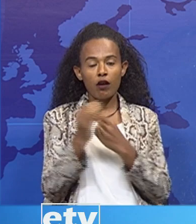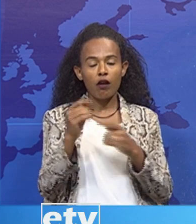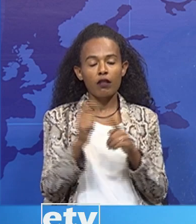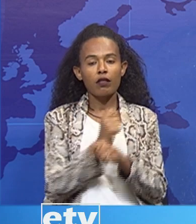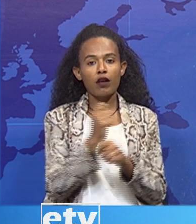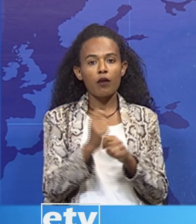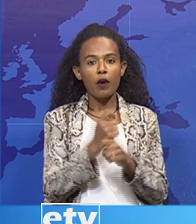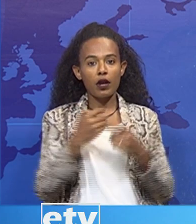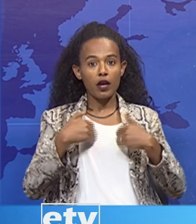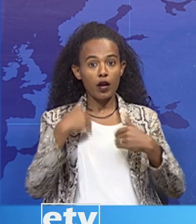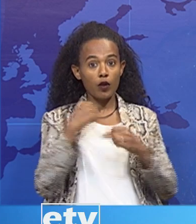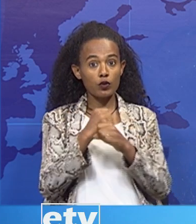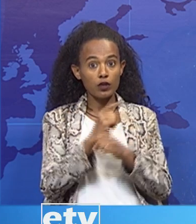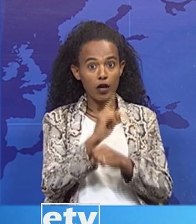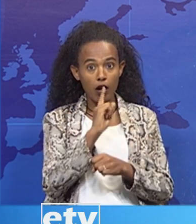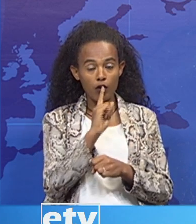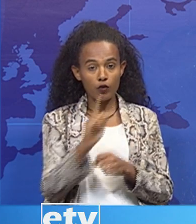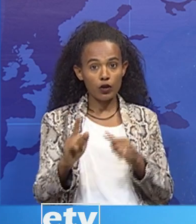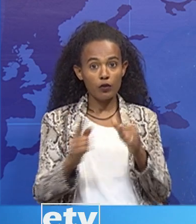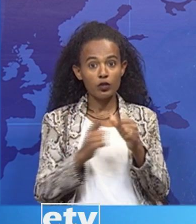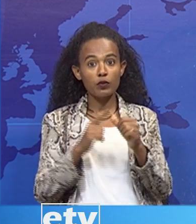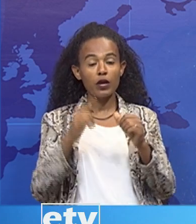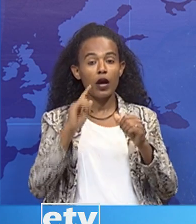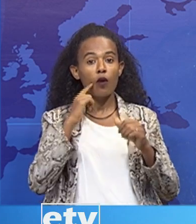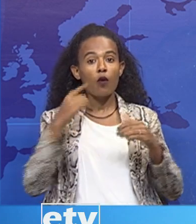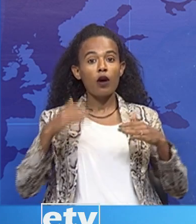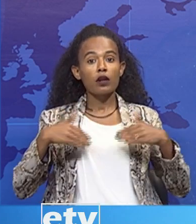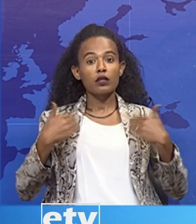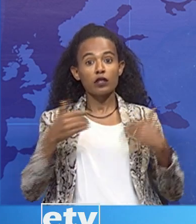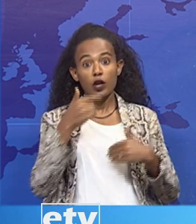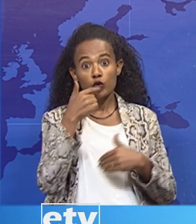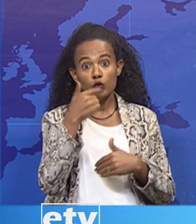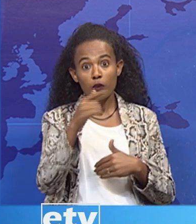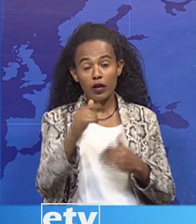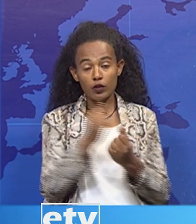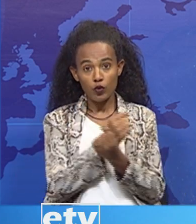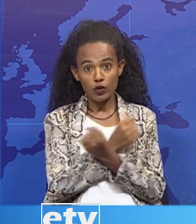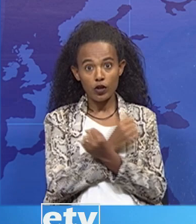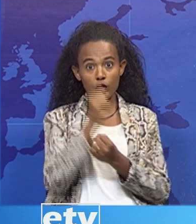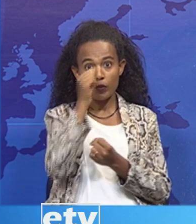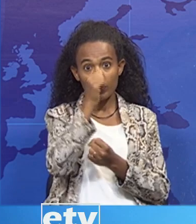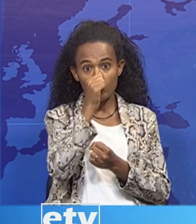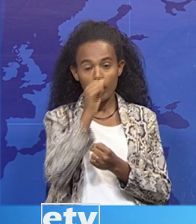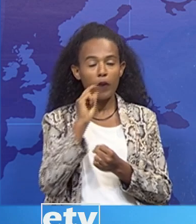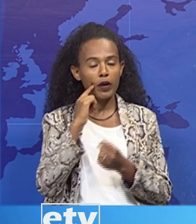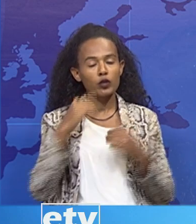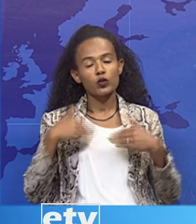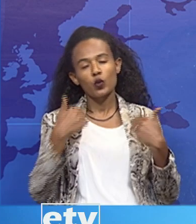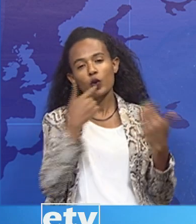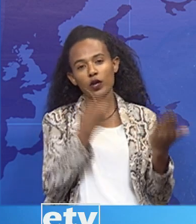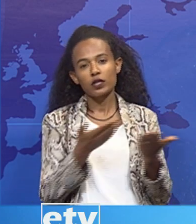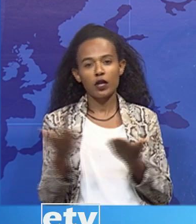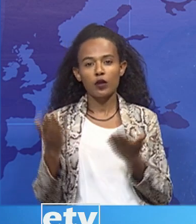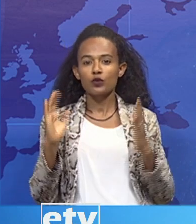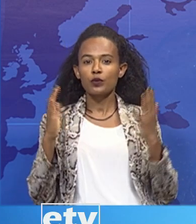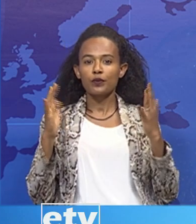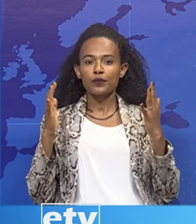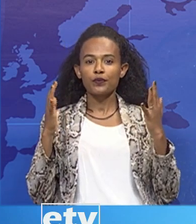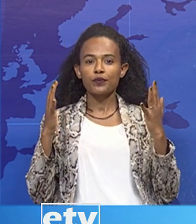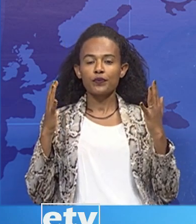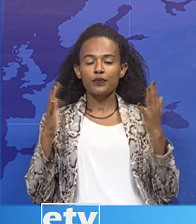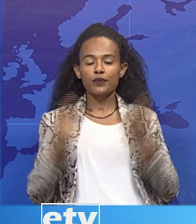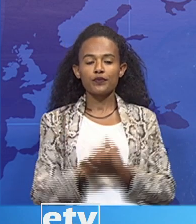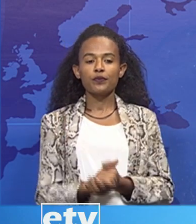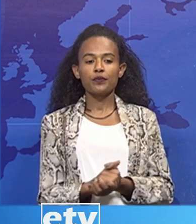ያለው ስራ ነውና በመጀመሪያ እንኳን ደስ አላችሁ ማለት እወዳለሁ። በኢትዮጵያ ባካችሁ እንኳን ደስ አላችሁ በሉ።